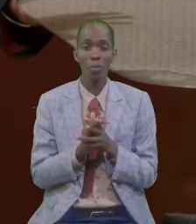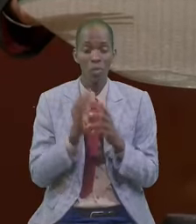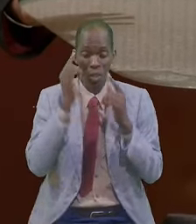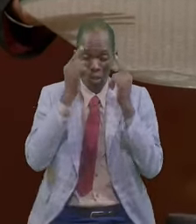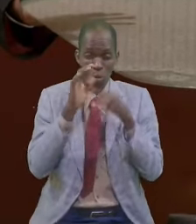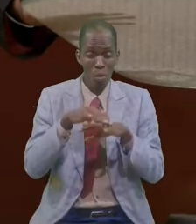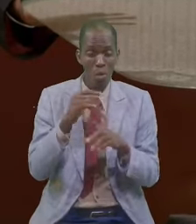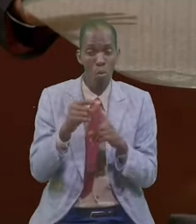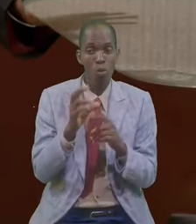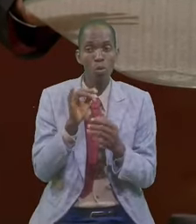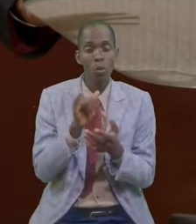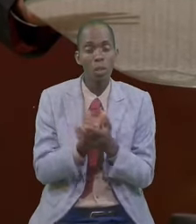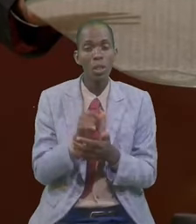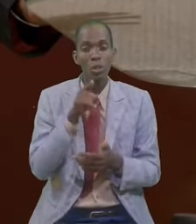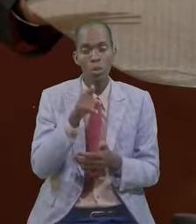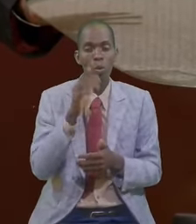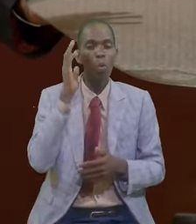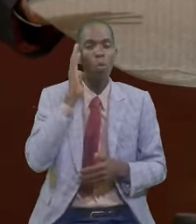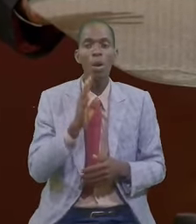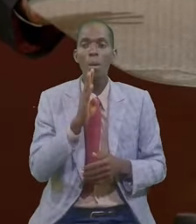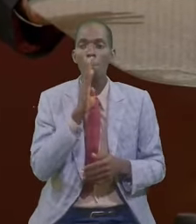irréfléchie. Pensez.